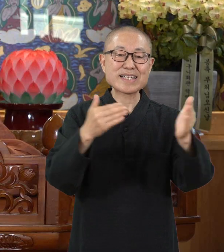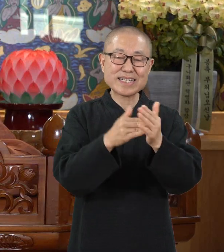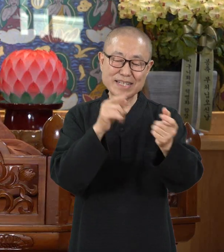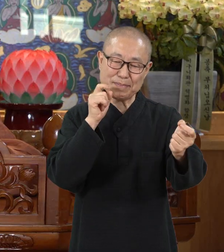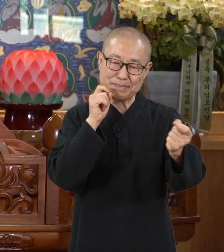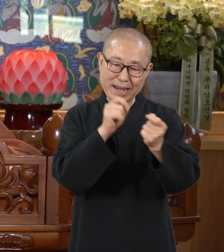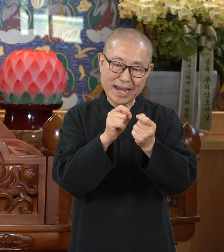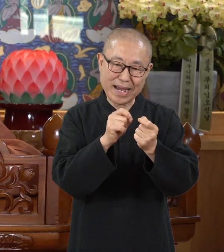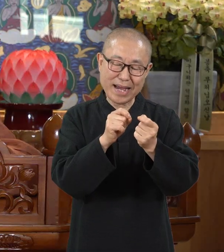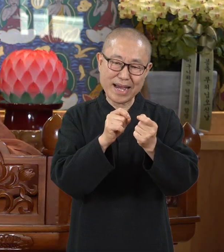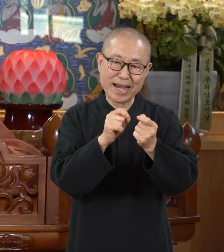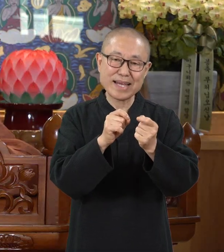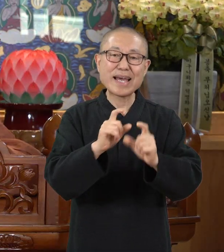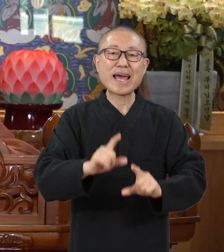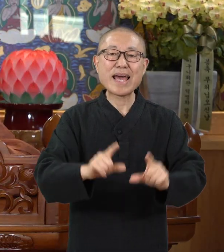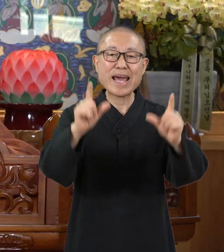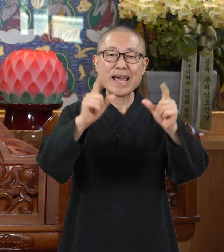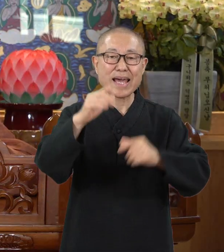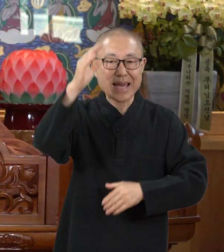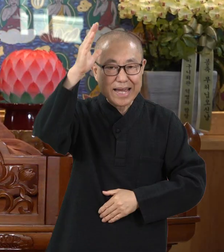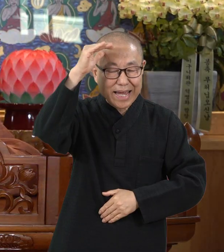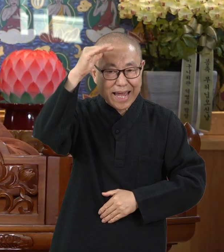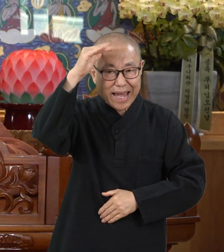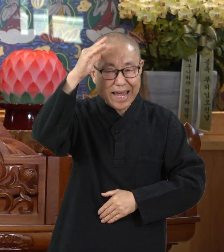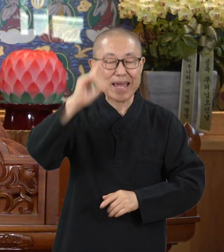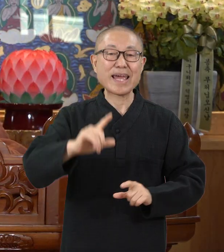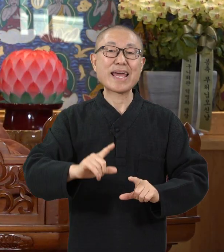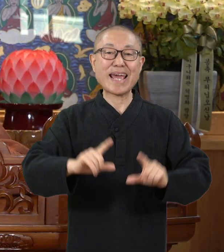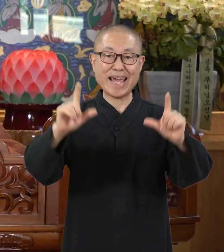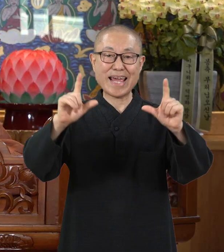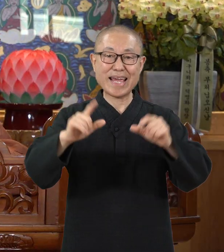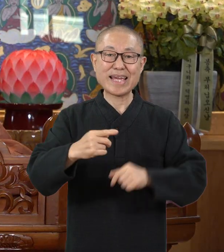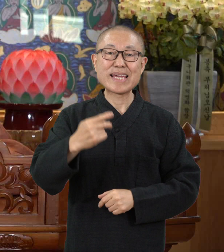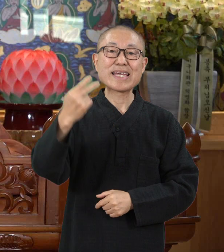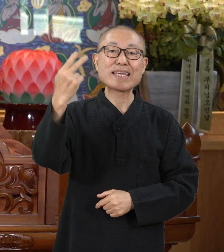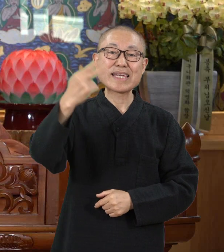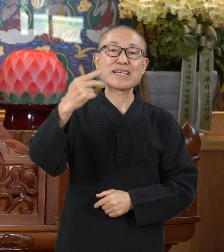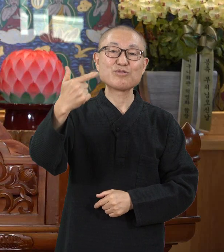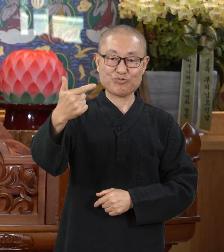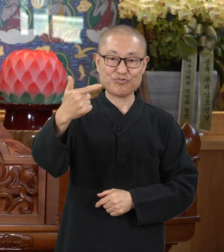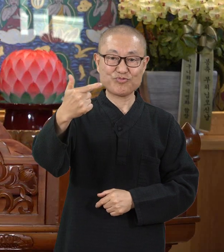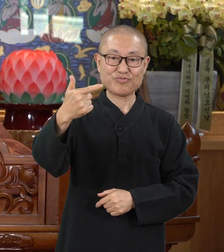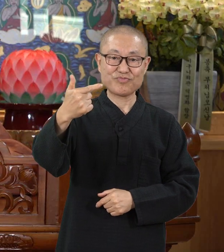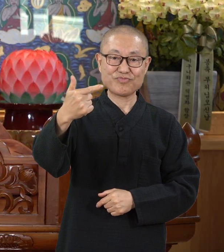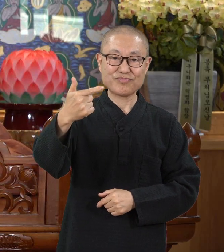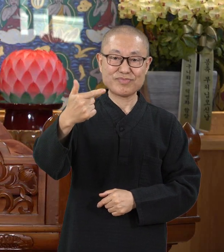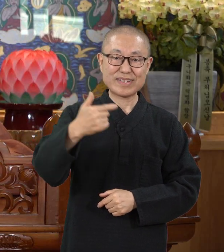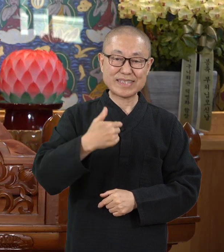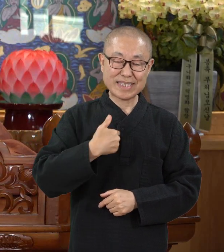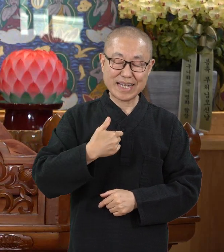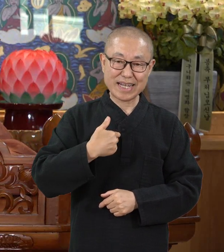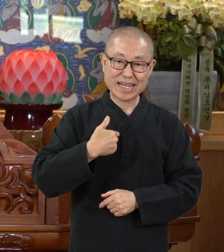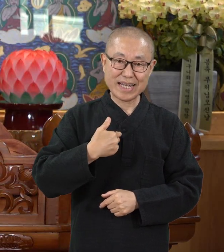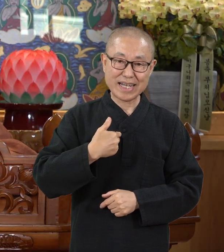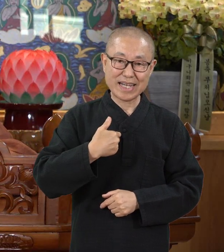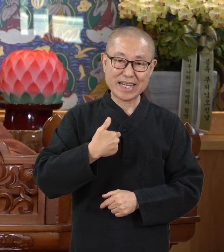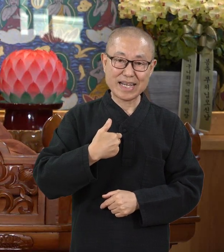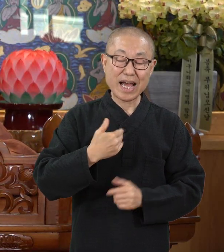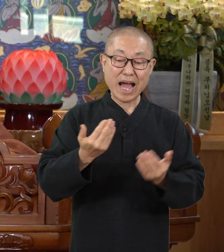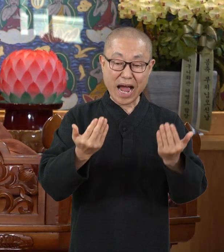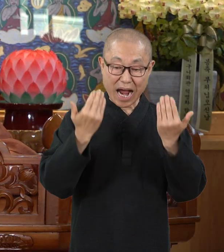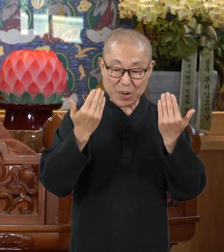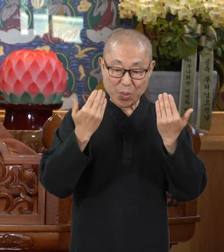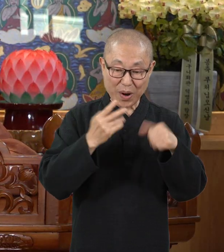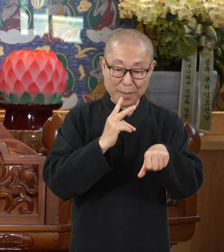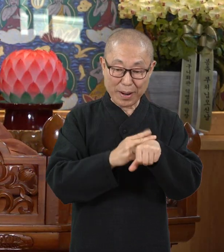해요. 그러니까 저무는 병술년이면은 2006년이더라고요. 2006년엔 제가 아직 그